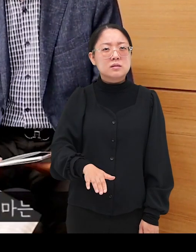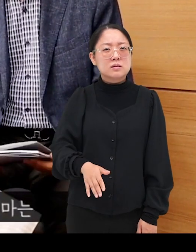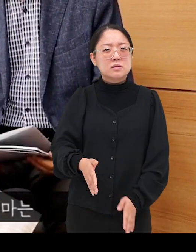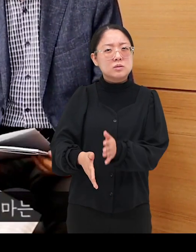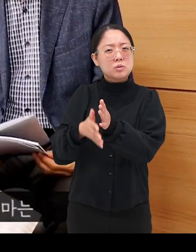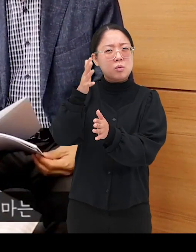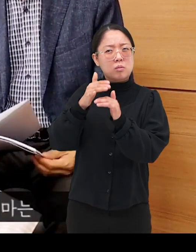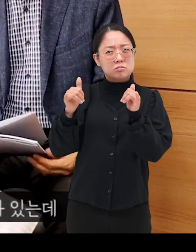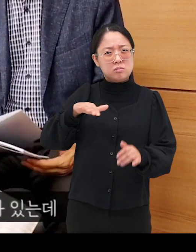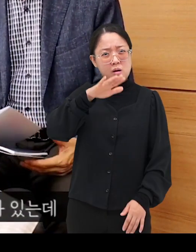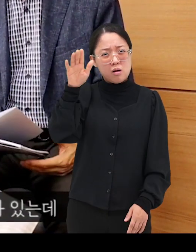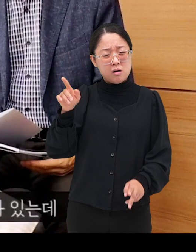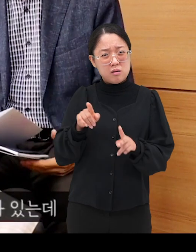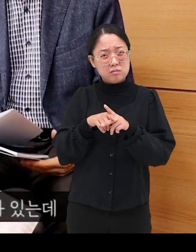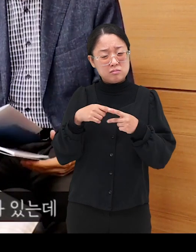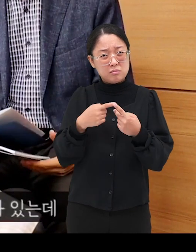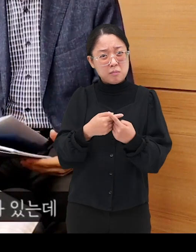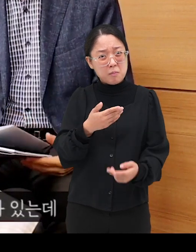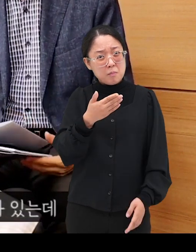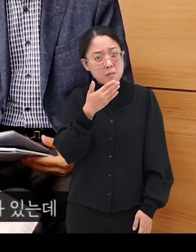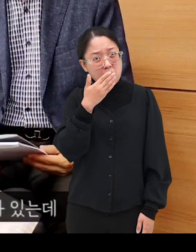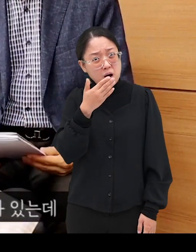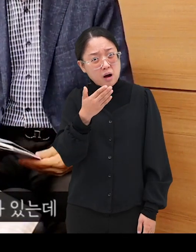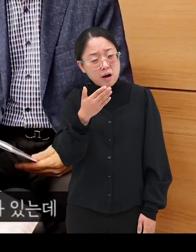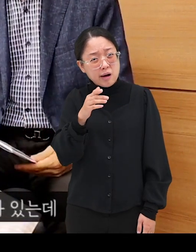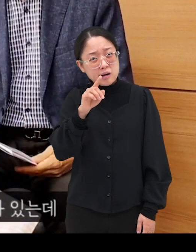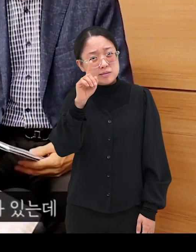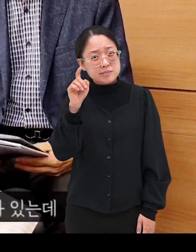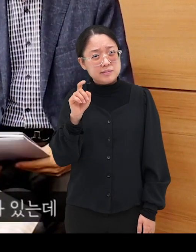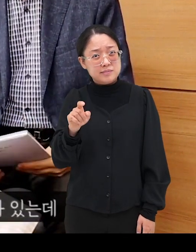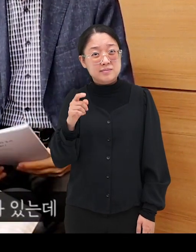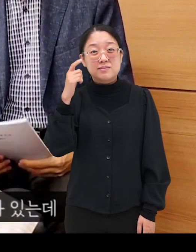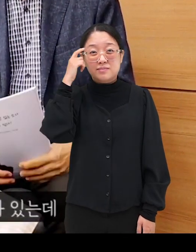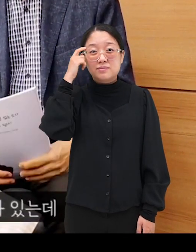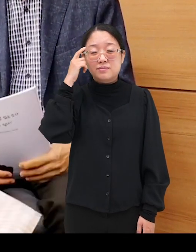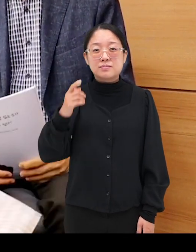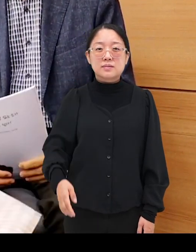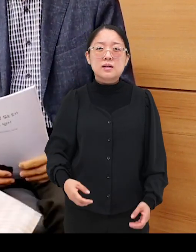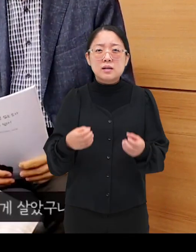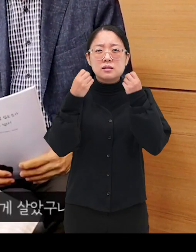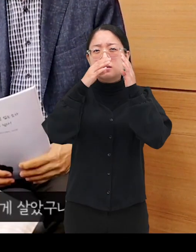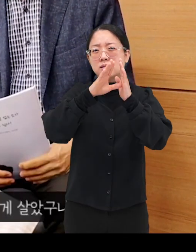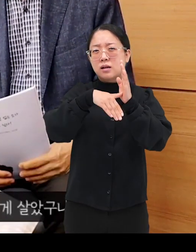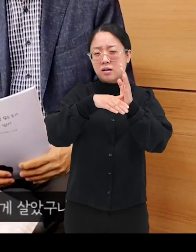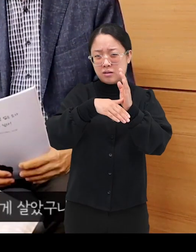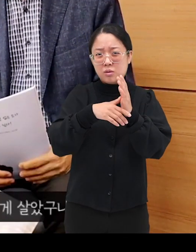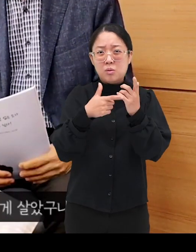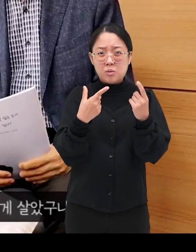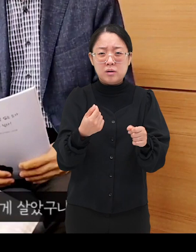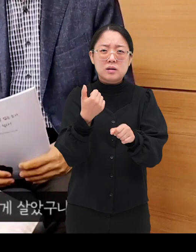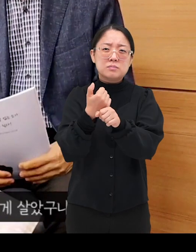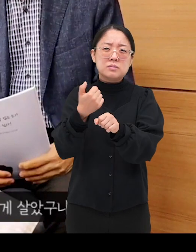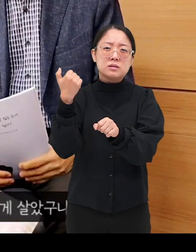이해를 하겠지만은 도시에서 자란 사람들은 잘 이해를 못할 수가 있는데 신세대들은